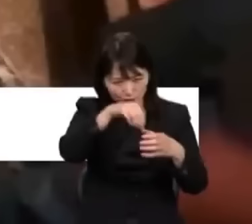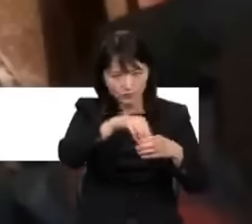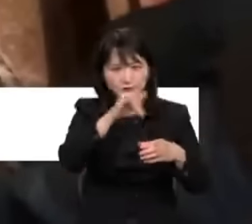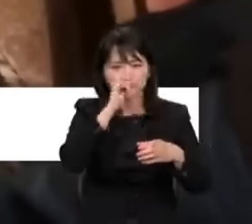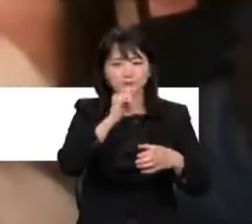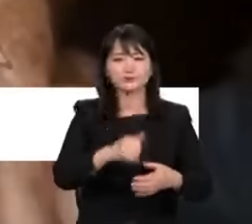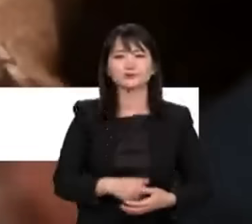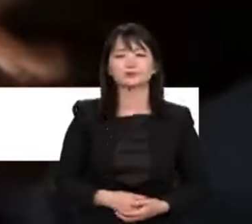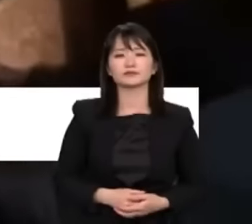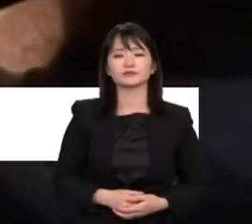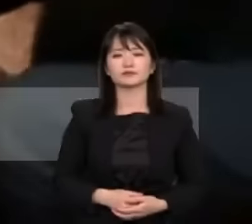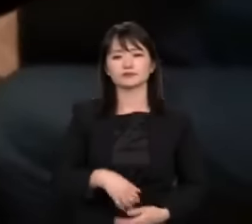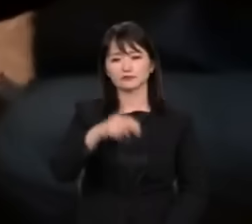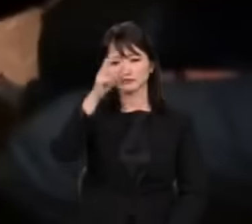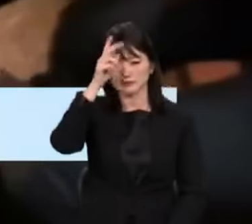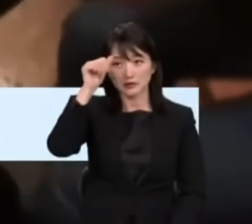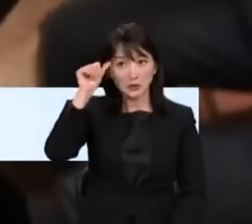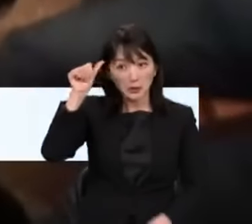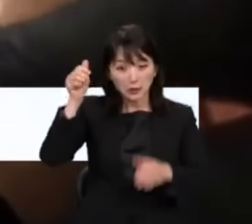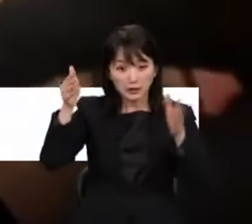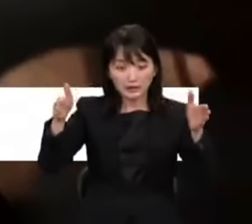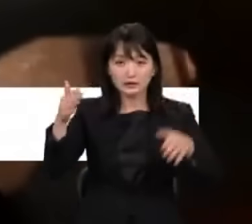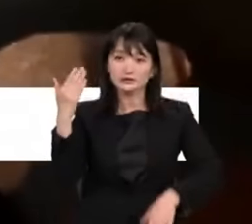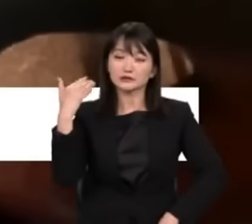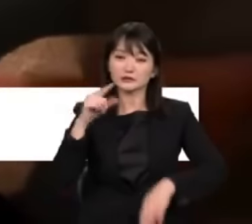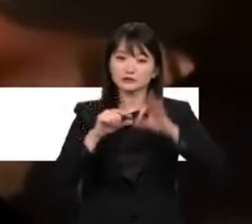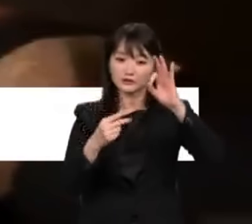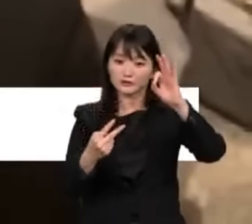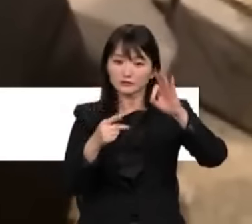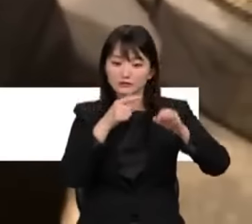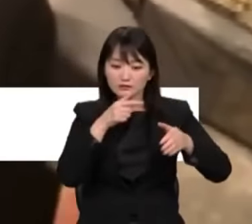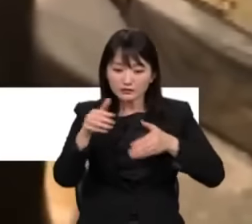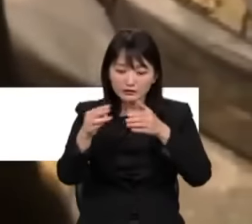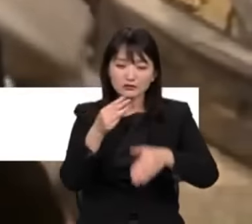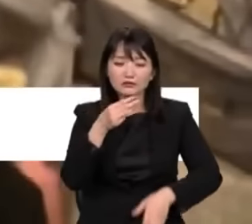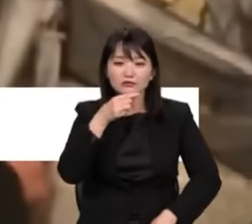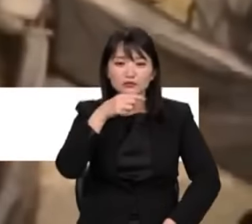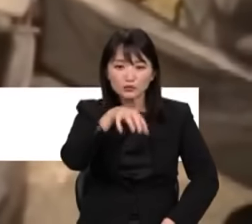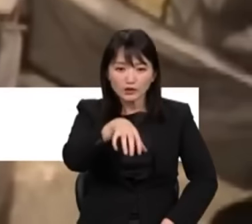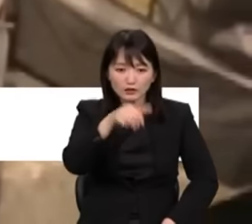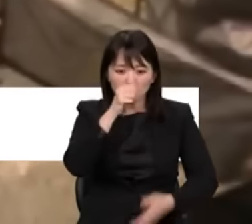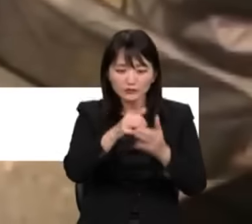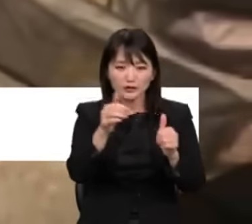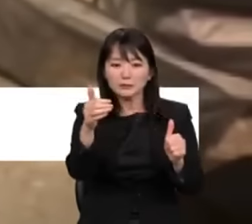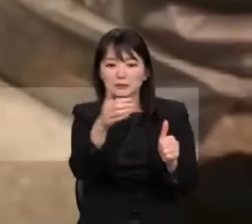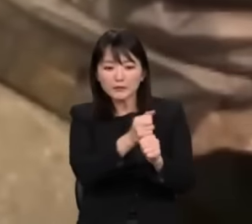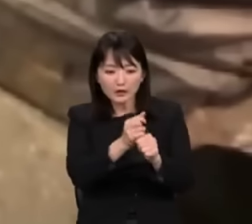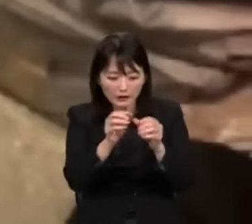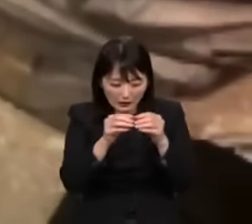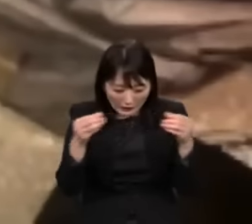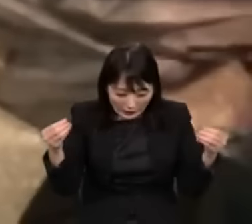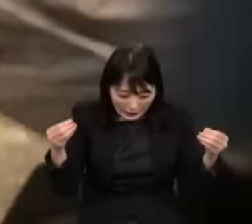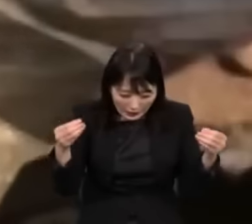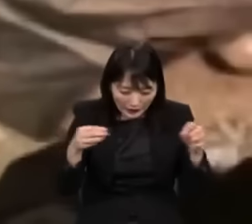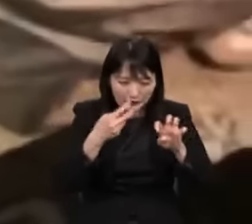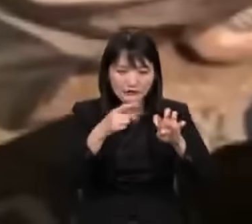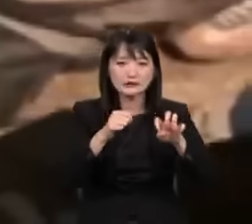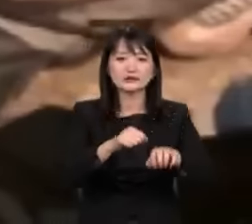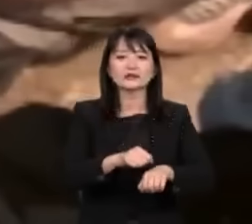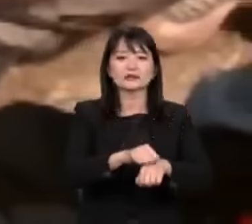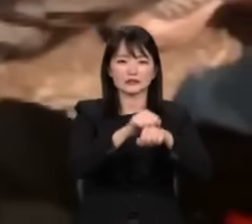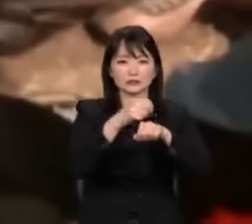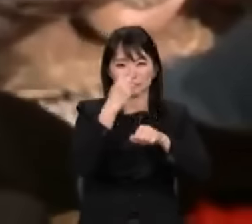있었습니다 경찰은 세마 지난 2일 경기 수원시에서 범인을 잡았는데 40대 창고